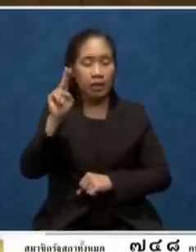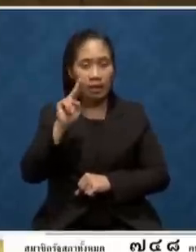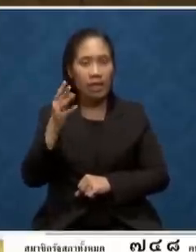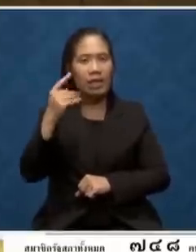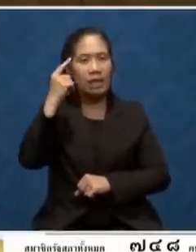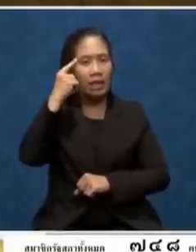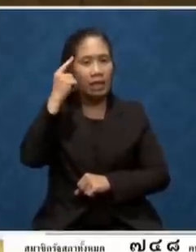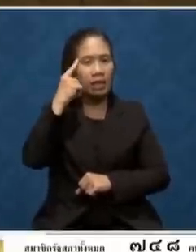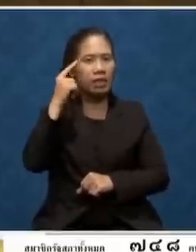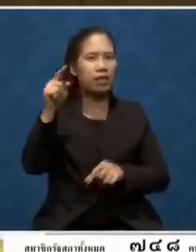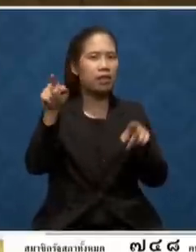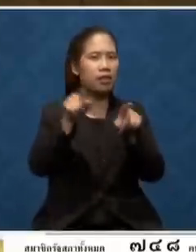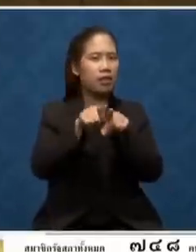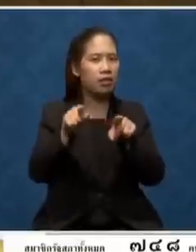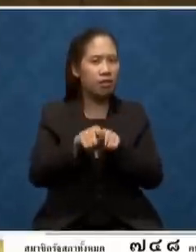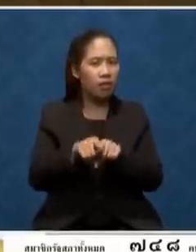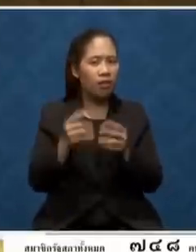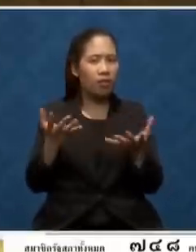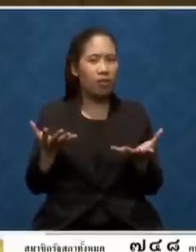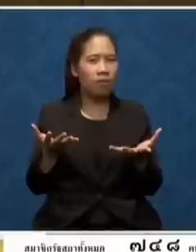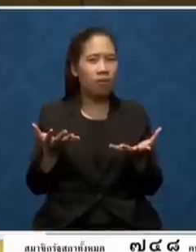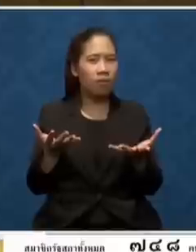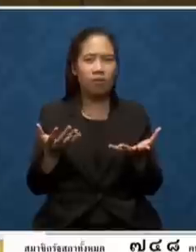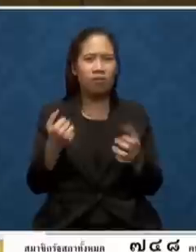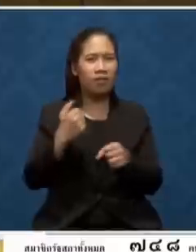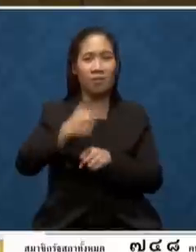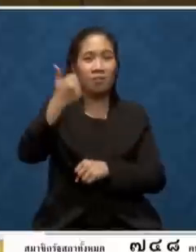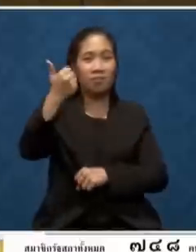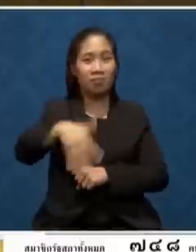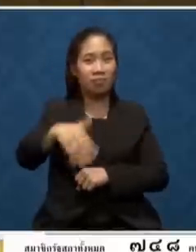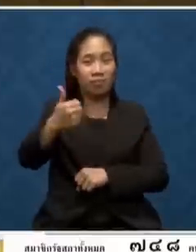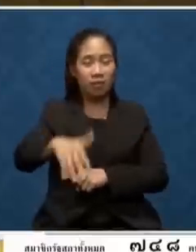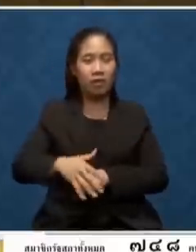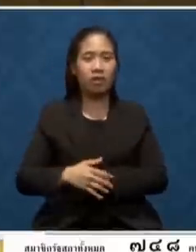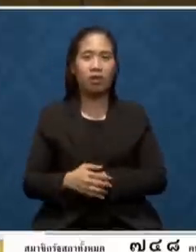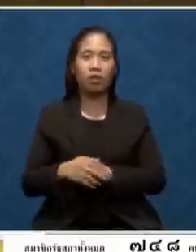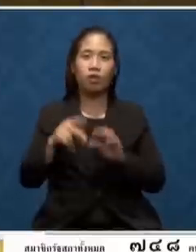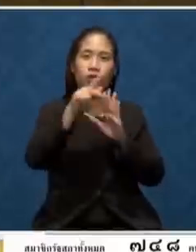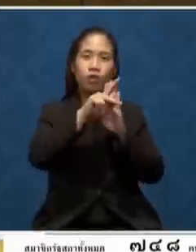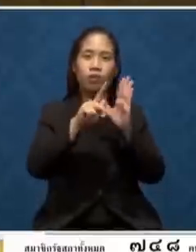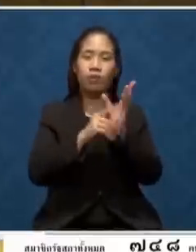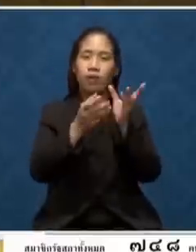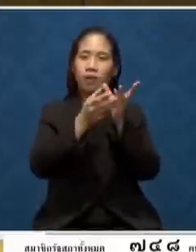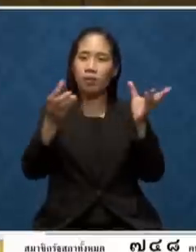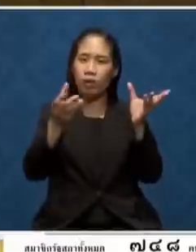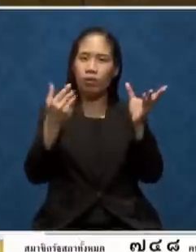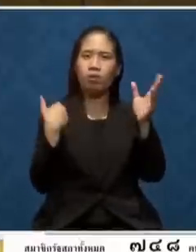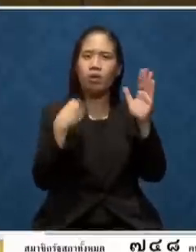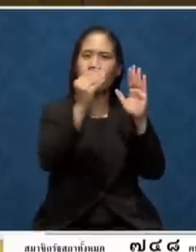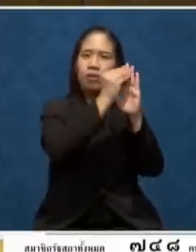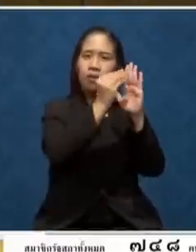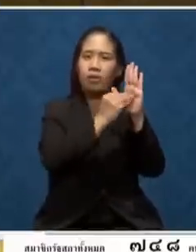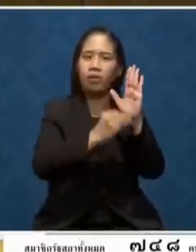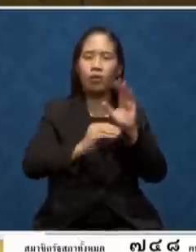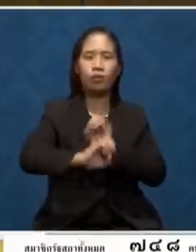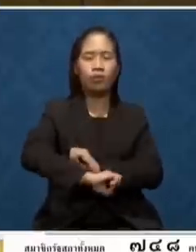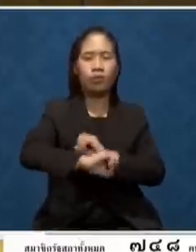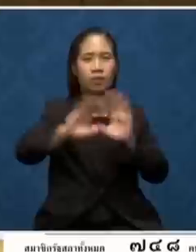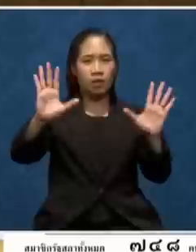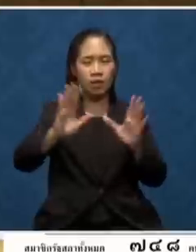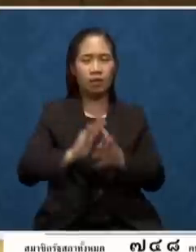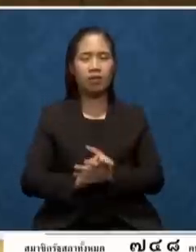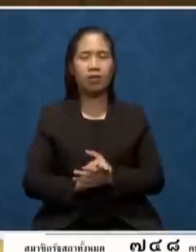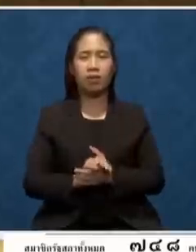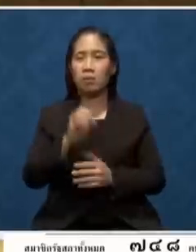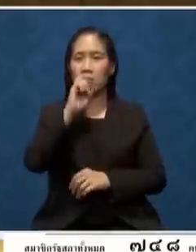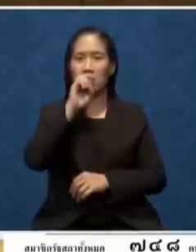เห็นชอบบุคคลเป็นนายกรัฐมนตรีจึงทำไม่ได้ครับรัฐธรรมนูญเขาเขียนไว้ชัดเจนไม่มีบอกว่า